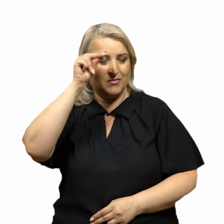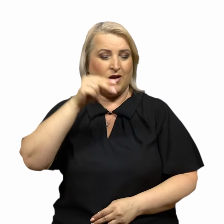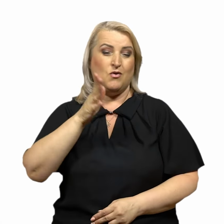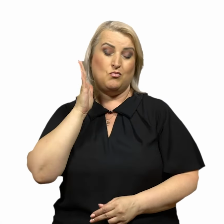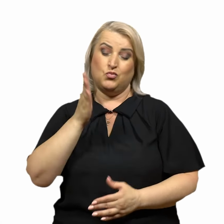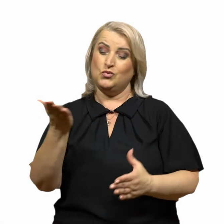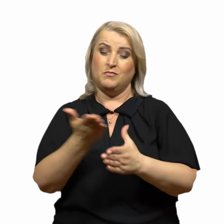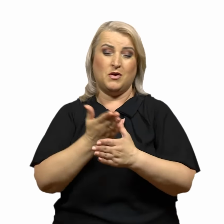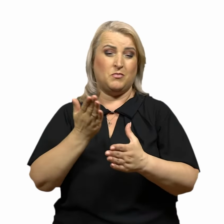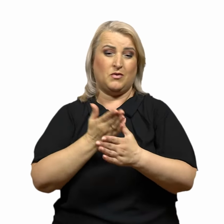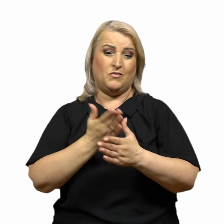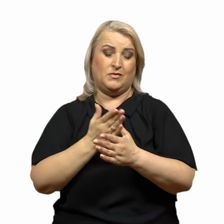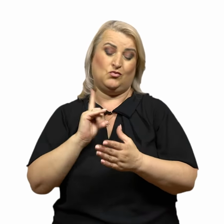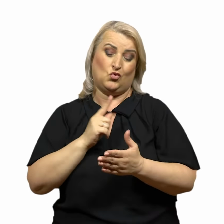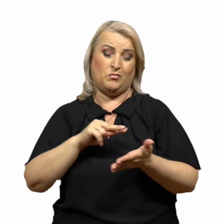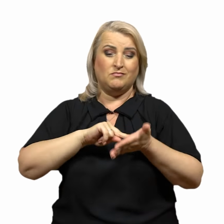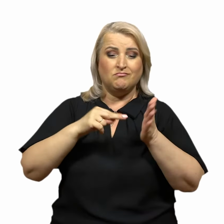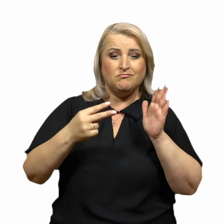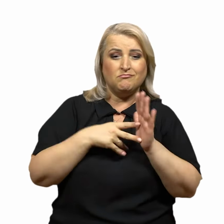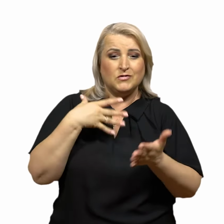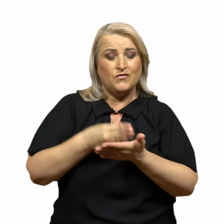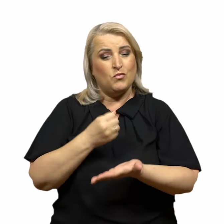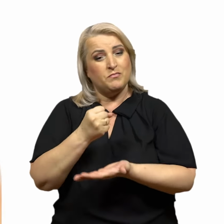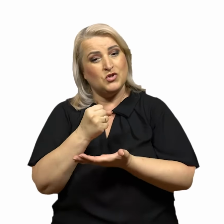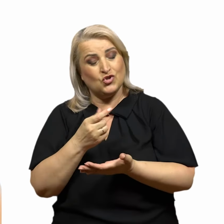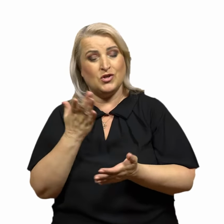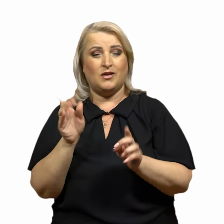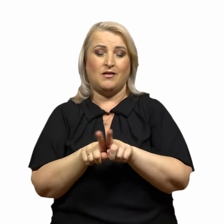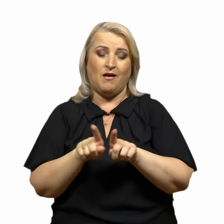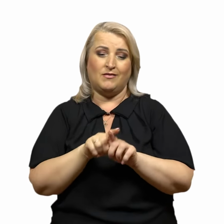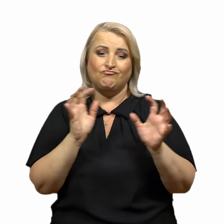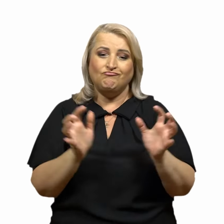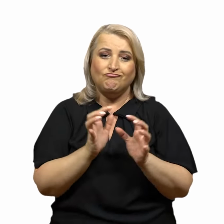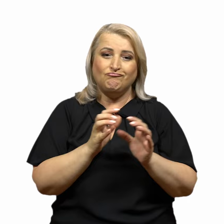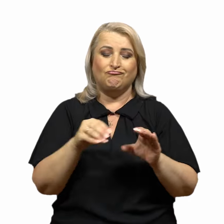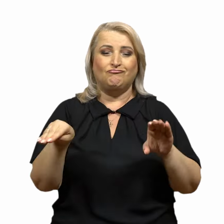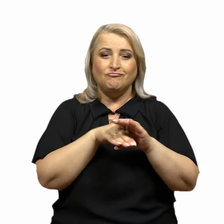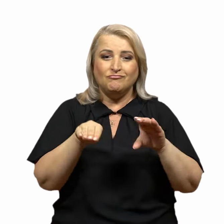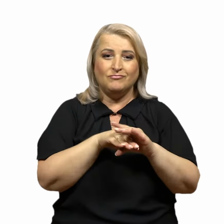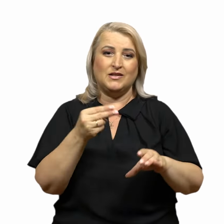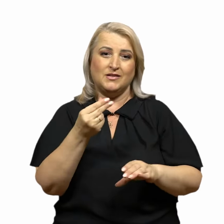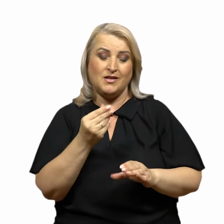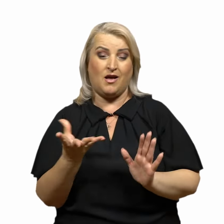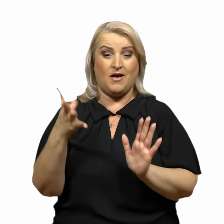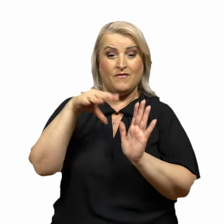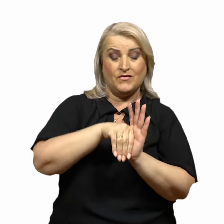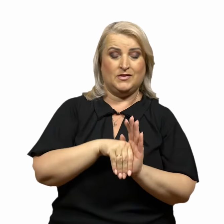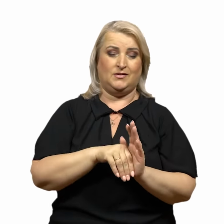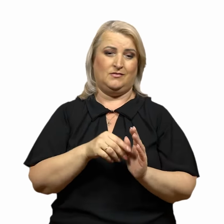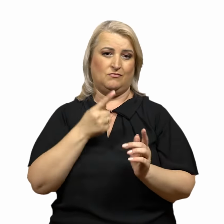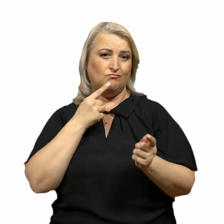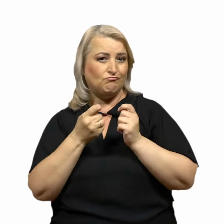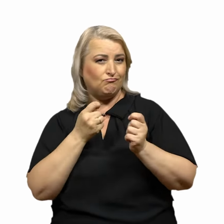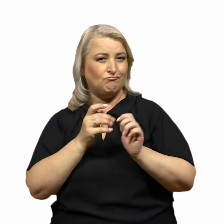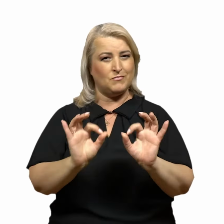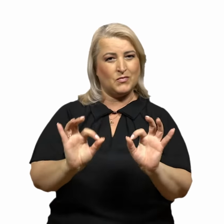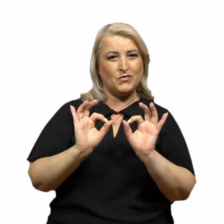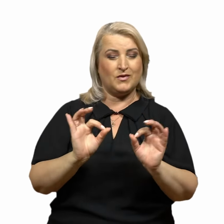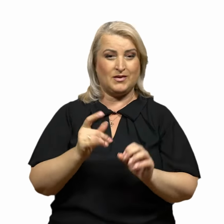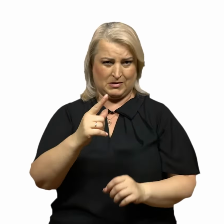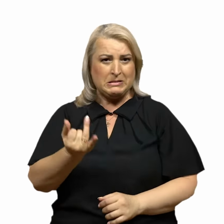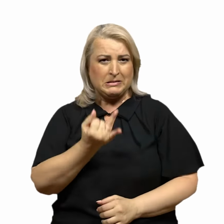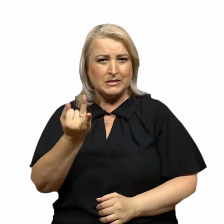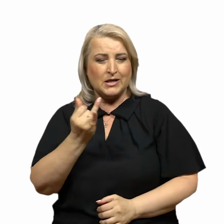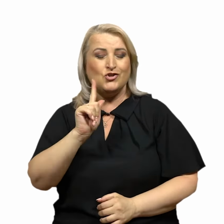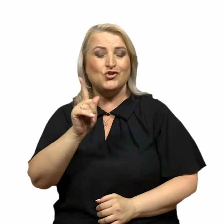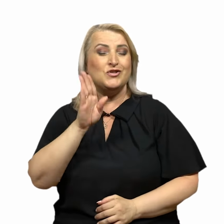gestionarea micului tău buget, dar și pentru a face economii și a investi cu prudență. Ești curios să afli ce a adus Emily